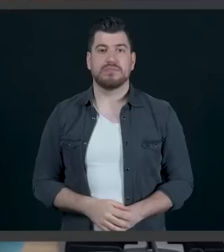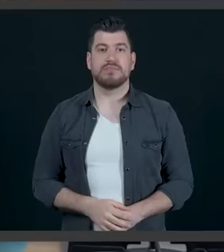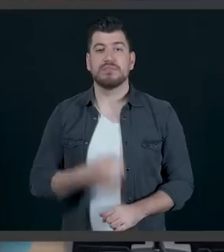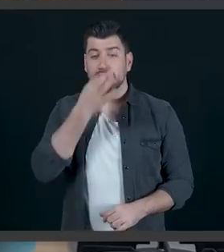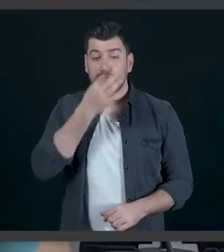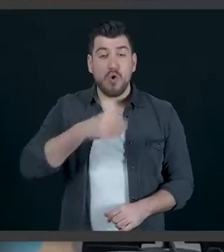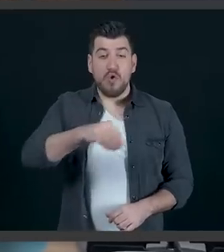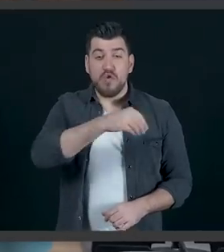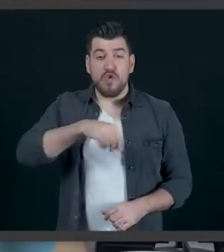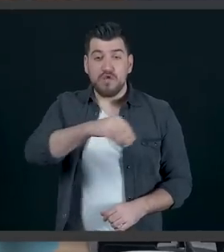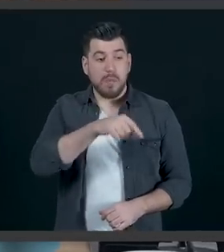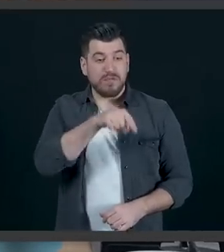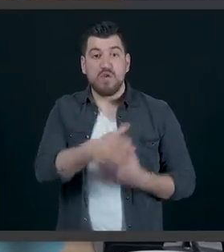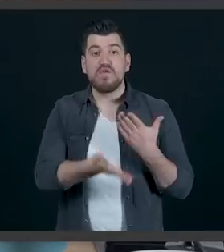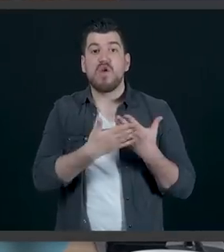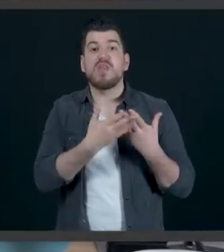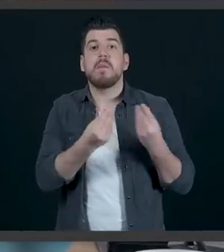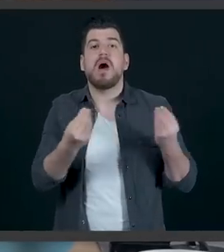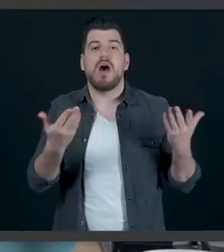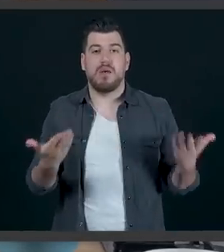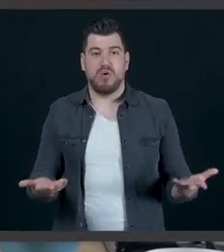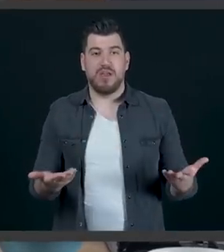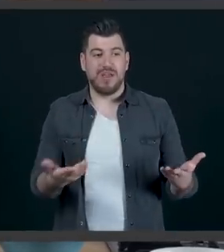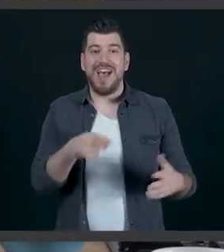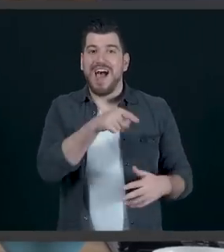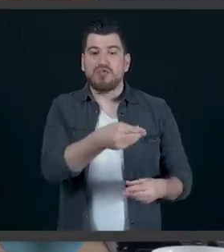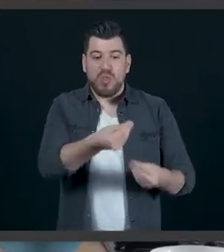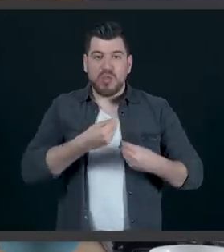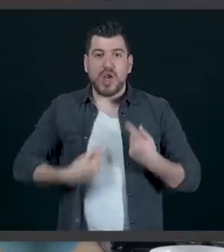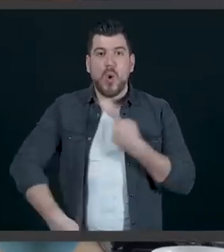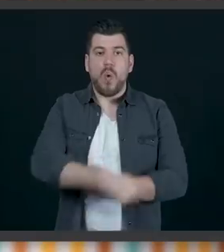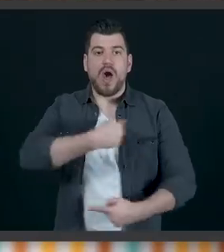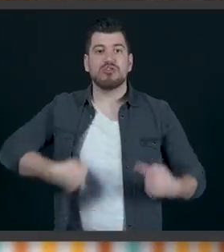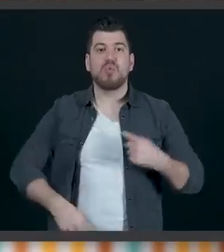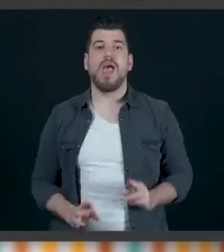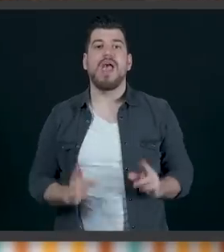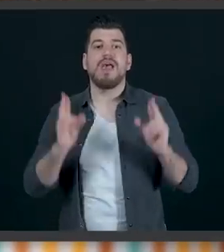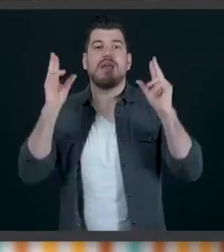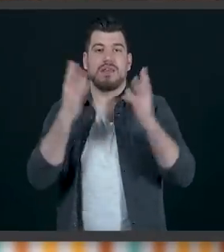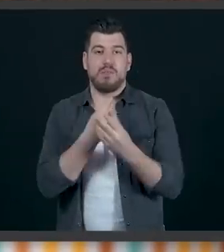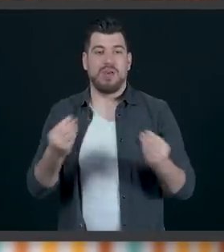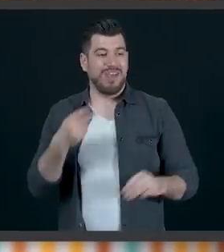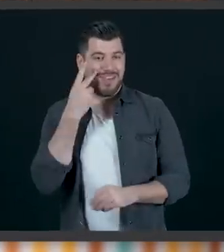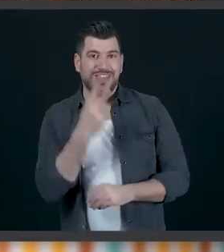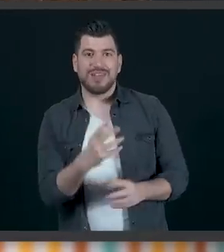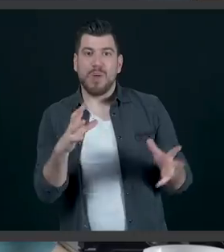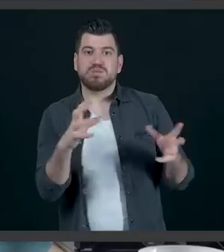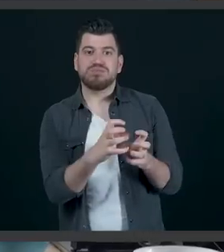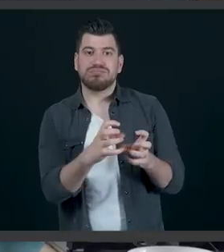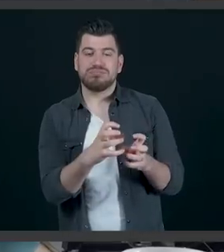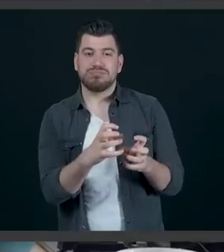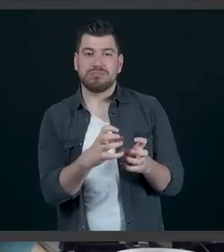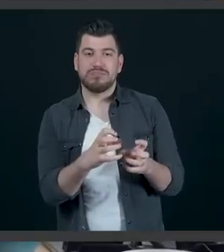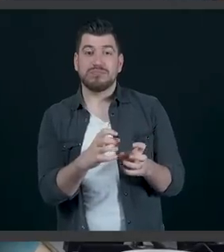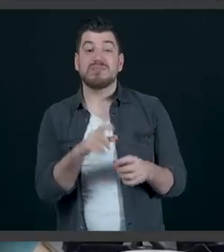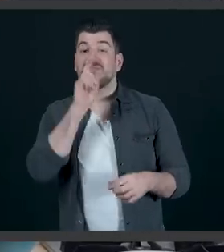Η βρώμη είναι ένα καταπληκτικό υλικό. Ένα υλικό που μας δίνει σιγά σιγά ενέργεια και θέλω να δείτε πόσο πολύ έχει πήξει. Θα